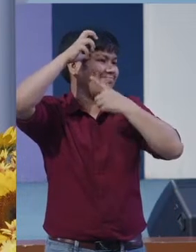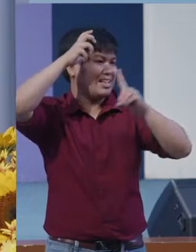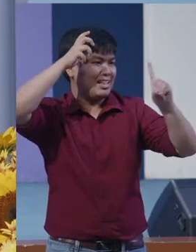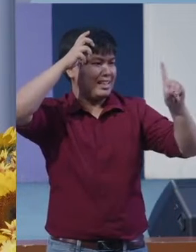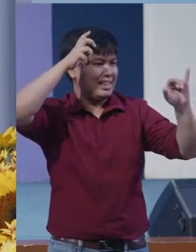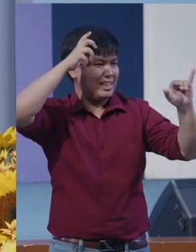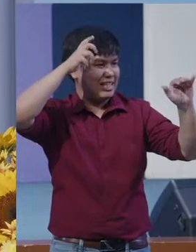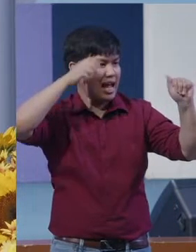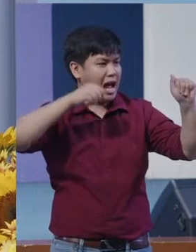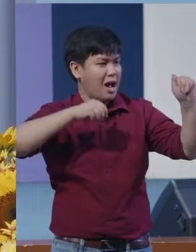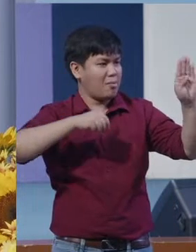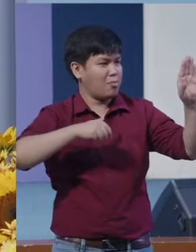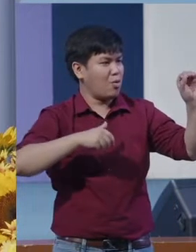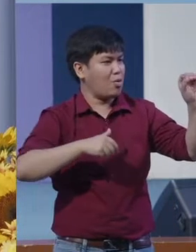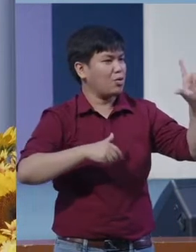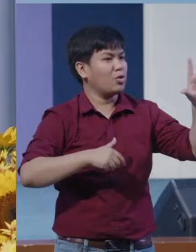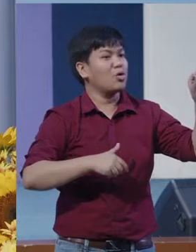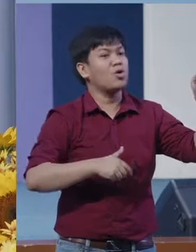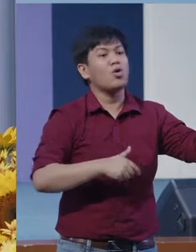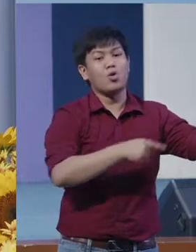diabolos? Sounds like